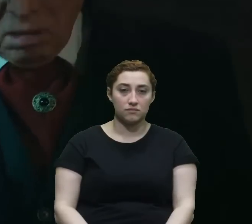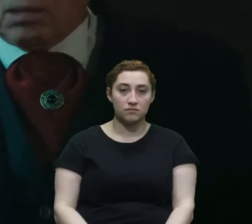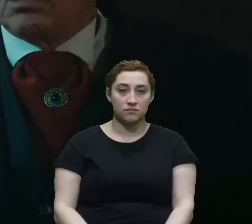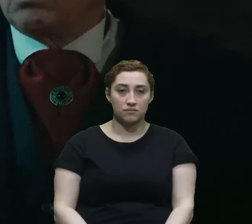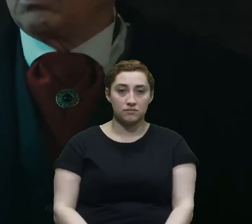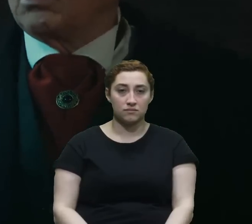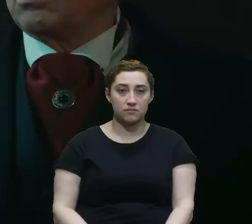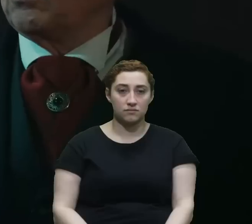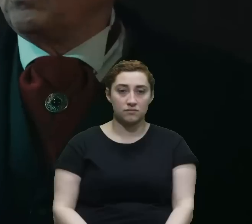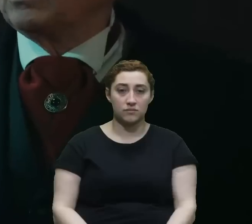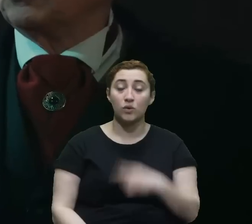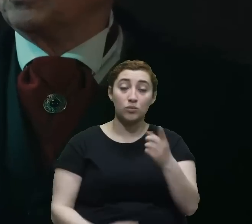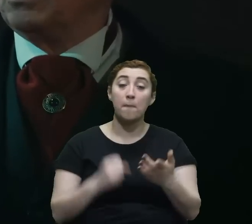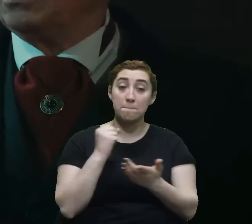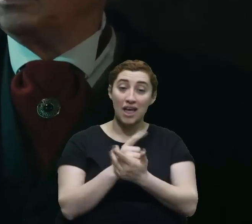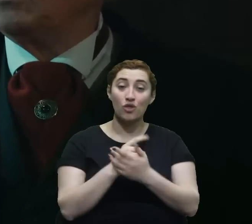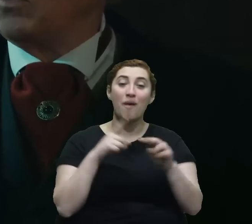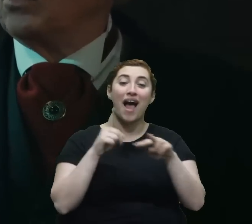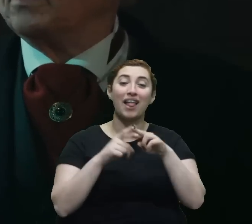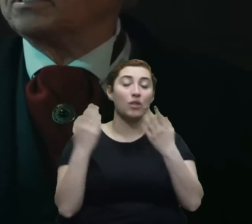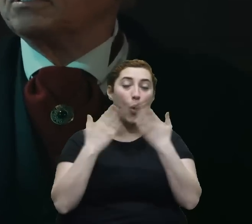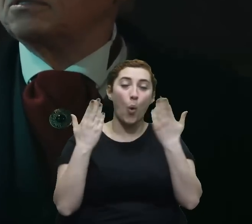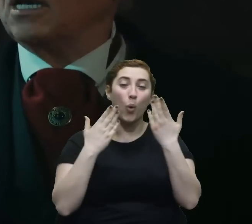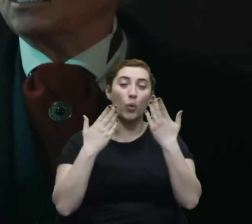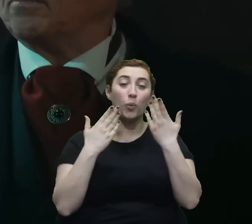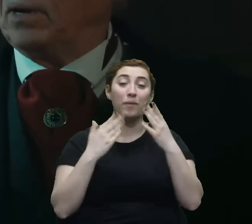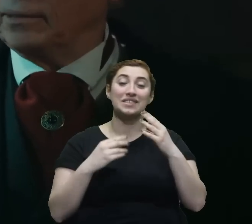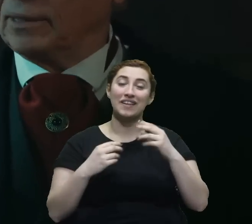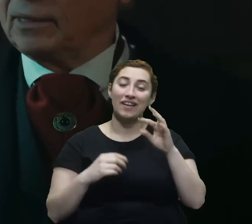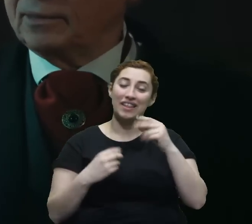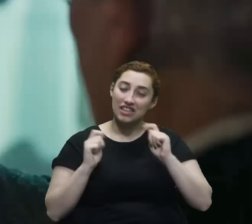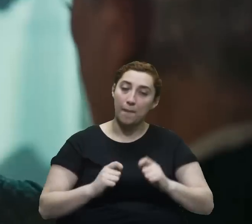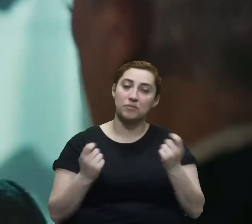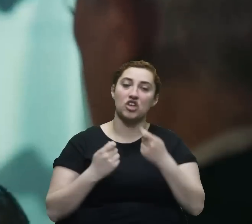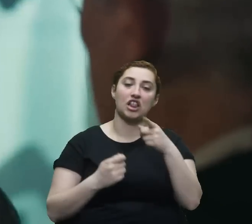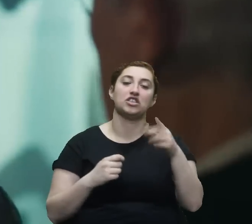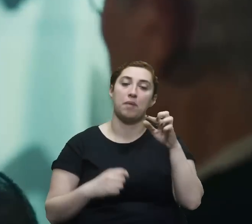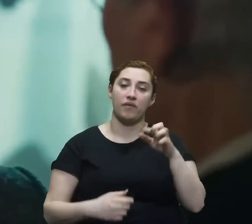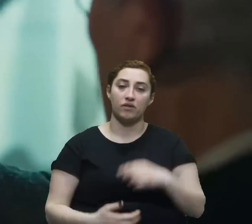pardösüsünün cebine koydu, gidiyor. Bu mektubu Ali'nin okumasını sağla padre.